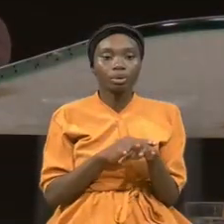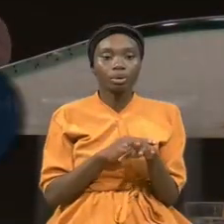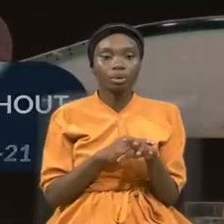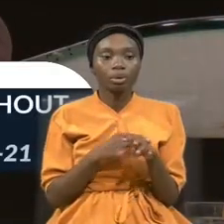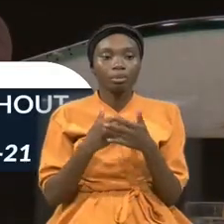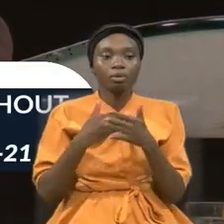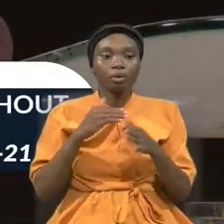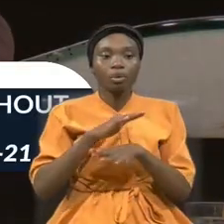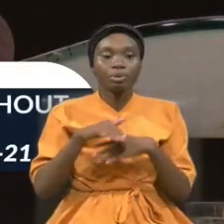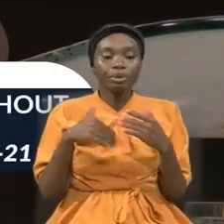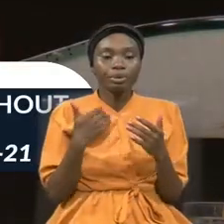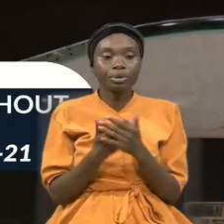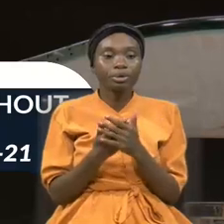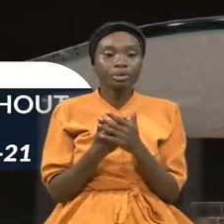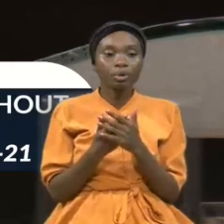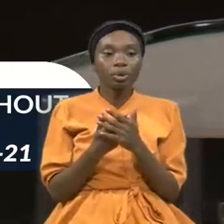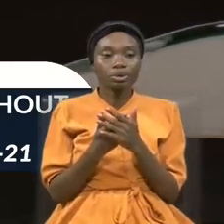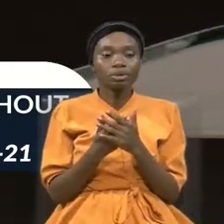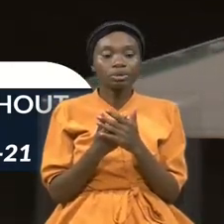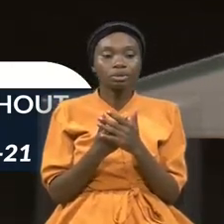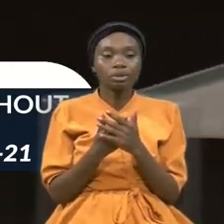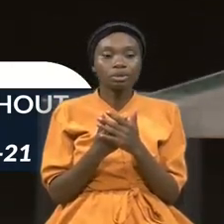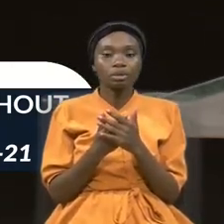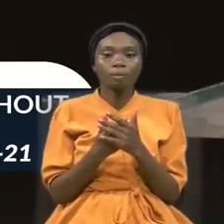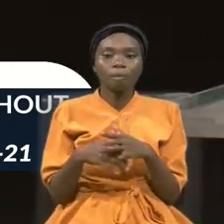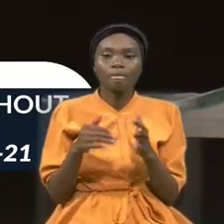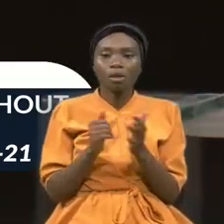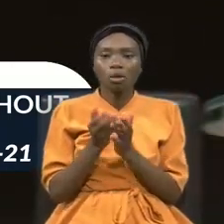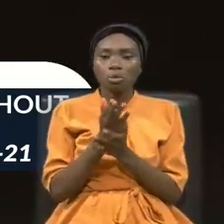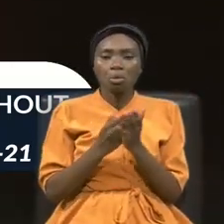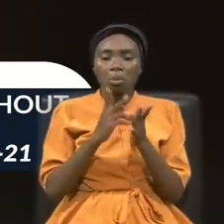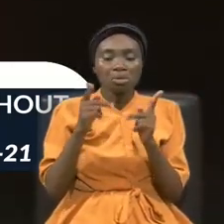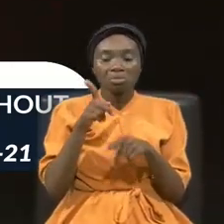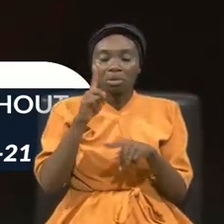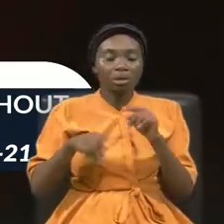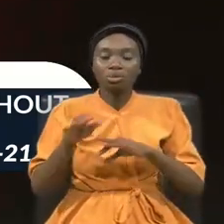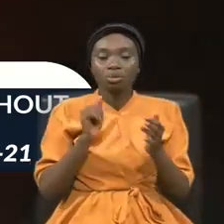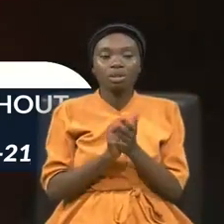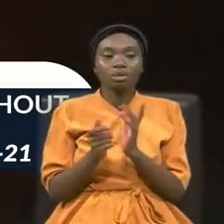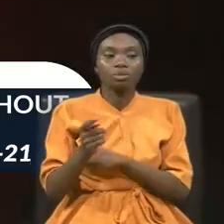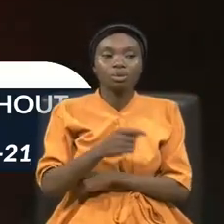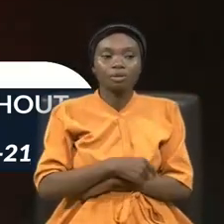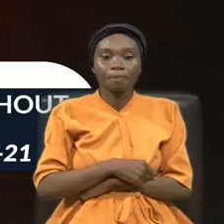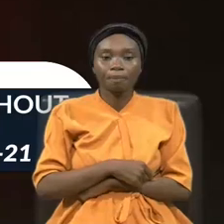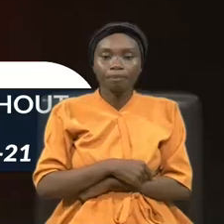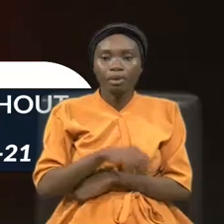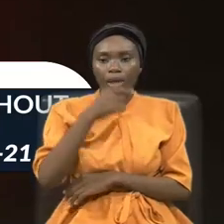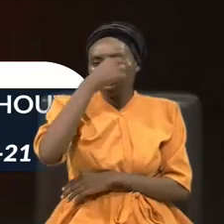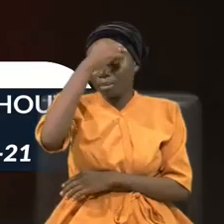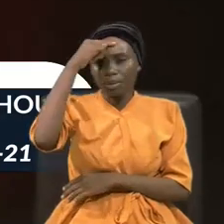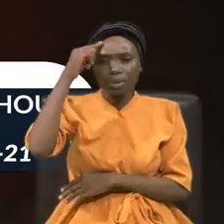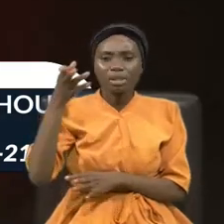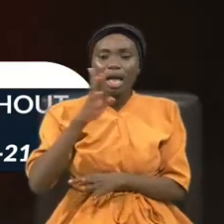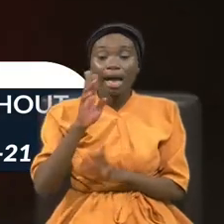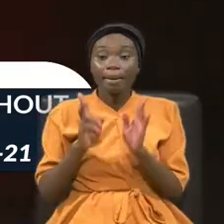Ceux qui pêchent reprennent les devant tous. Il y a des lieux qu'on ne peut pas faire ça aujourd'hui. Parce